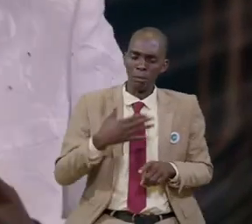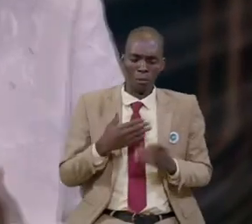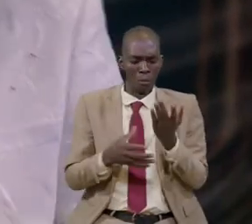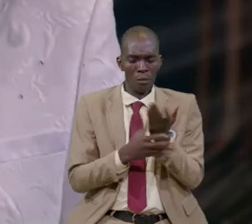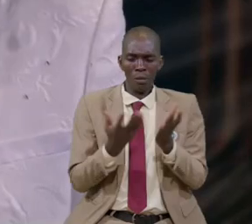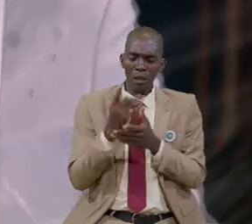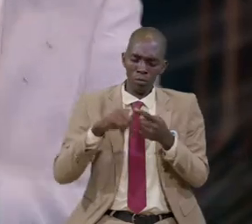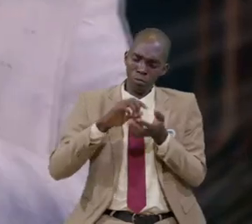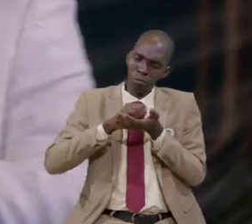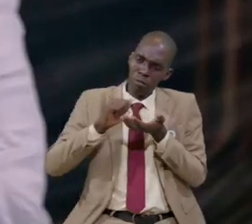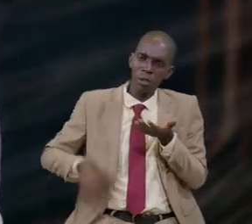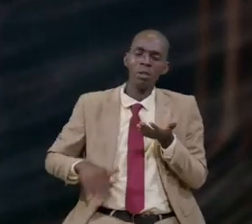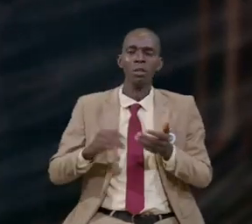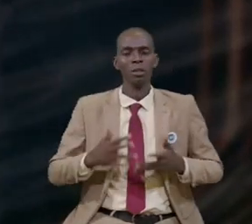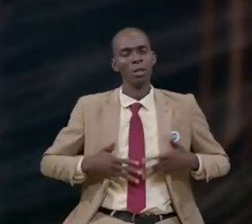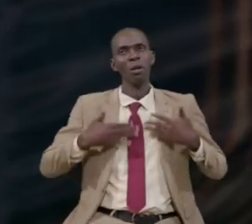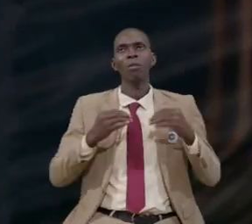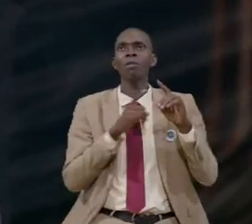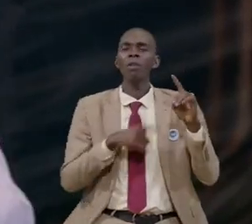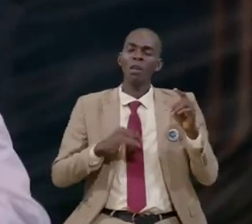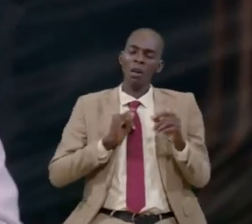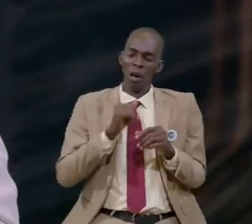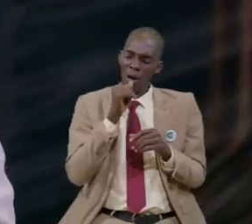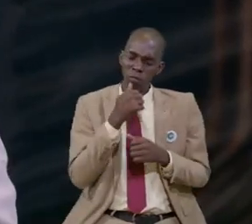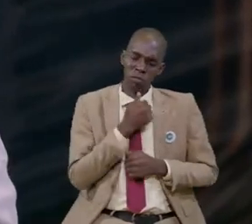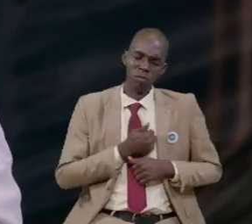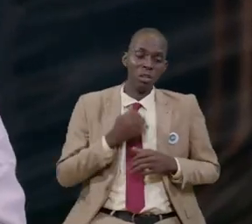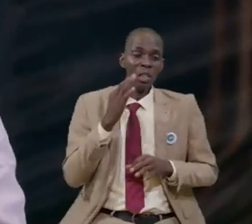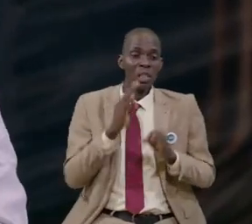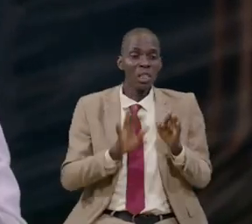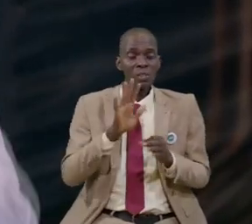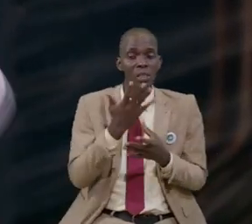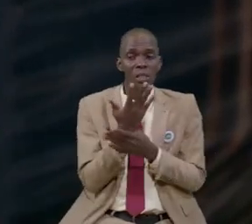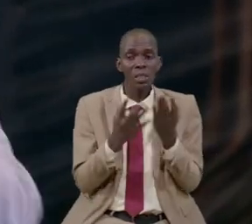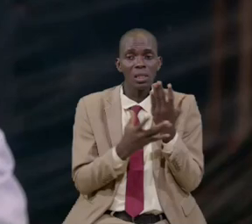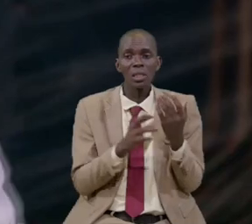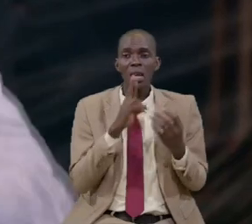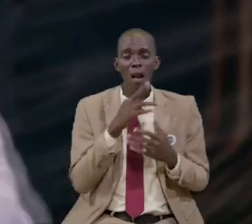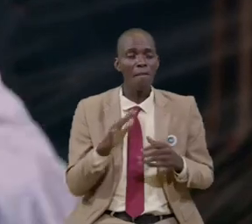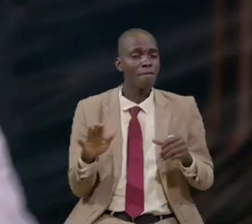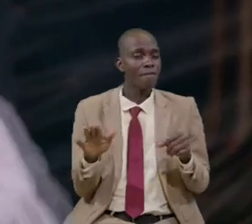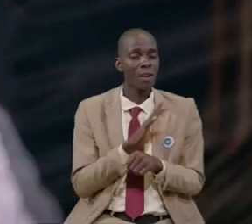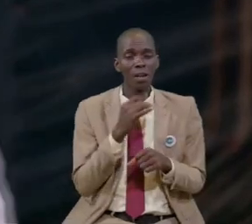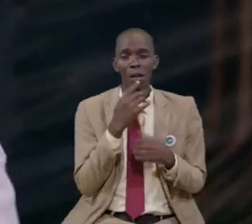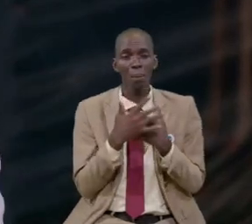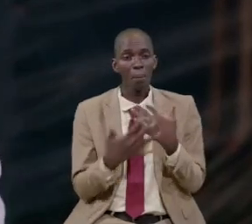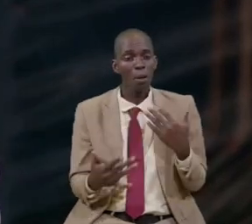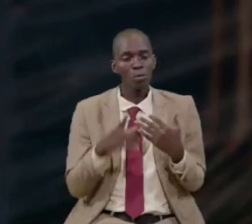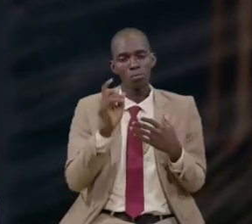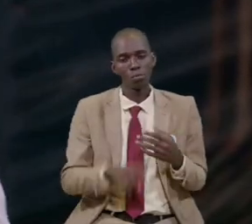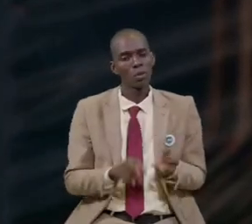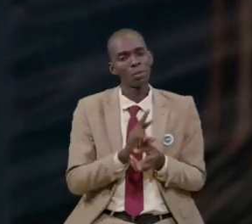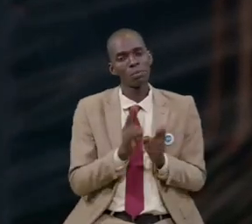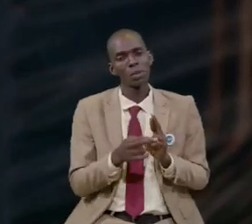ma prérogative pour ôter une vie. Je suis désolé. Si vos mains sont pleines de sang, vous devez vous en repentir. Ce n'est pas que